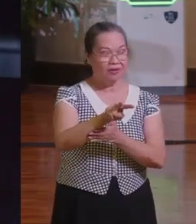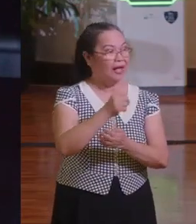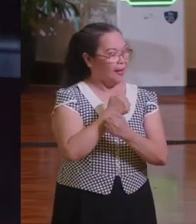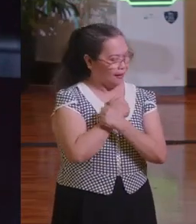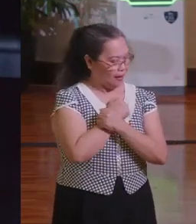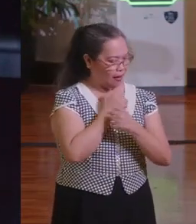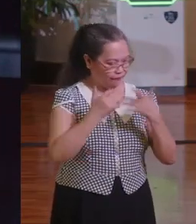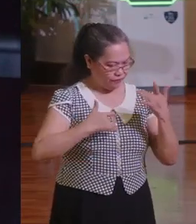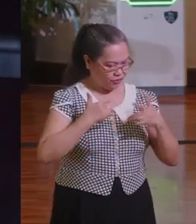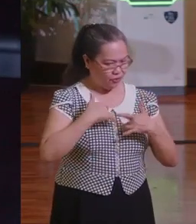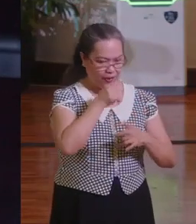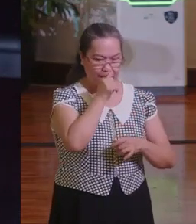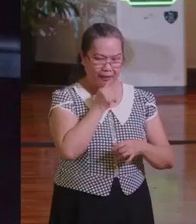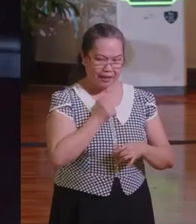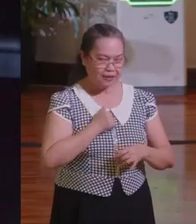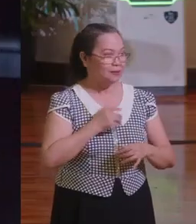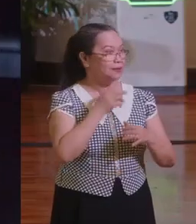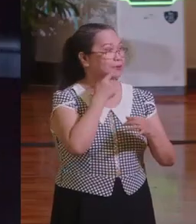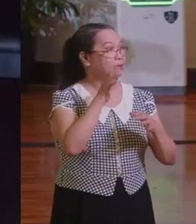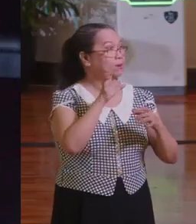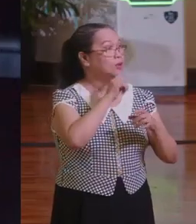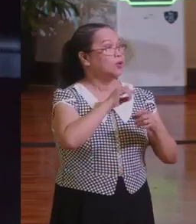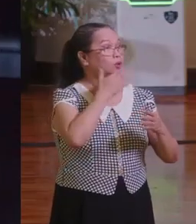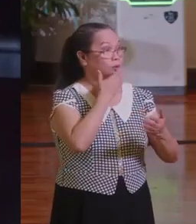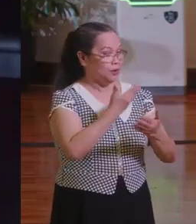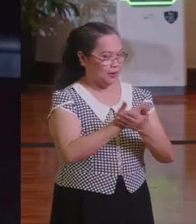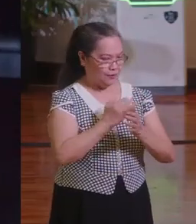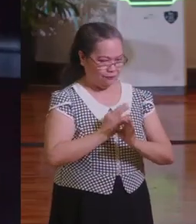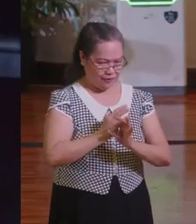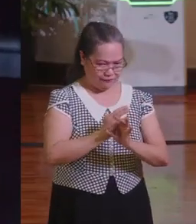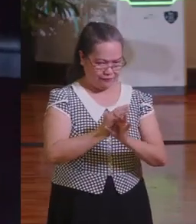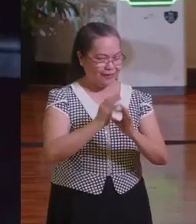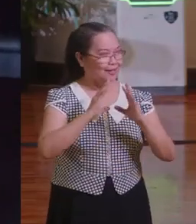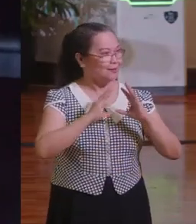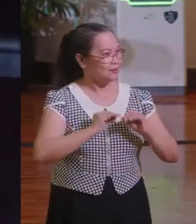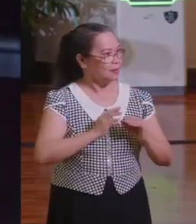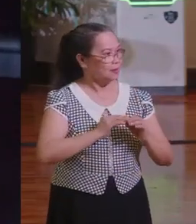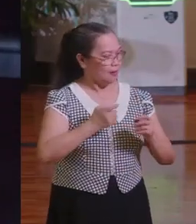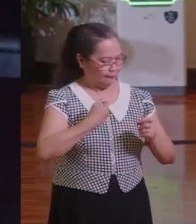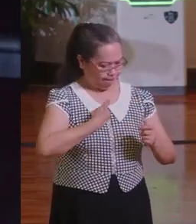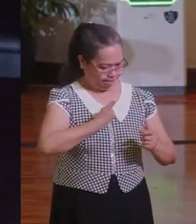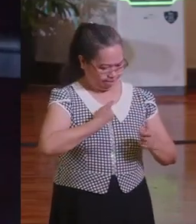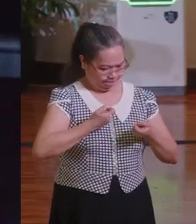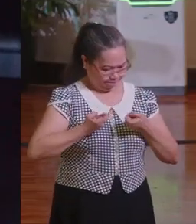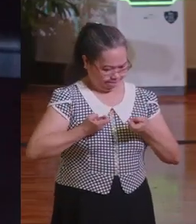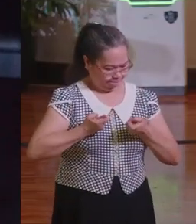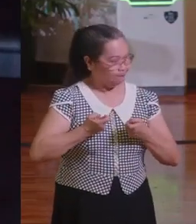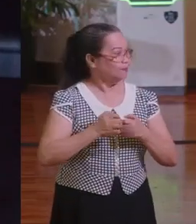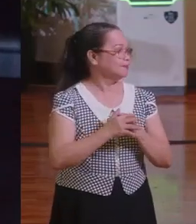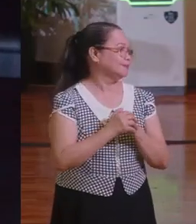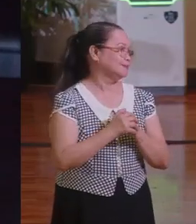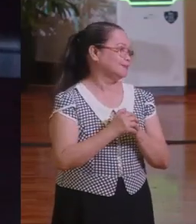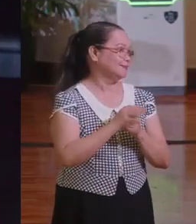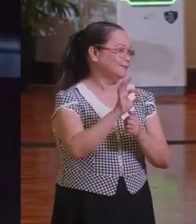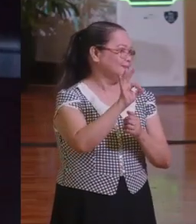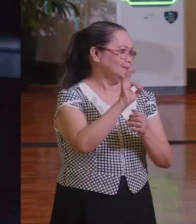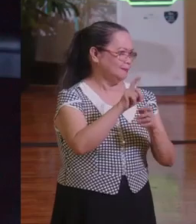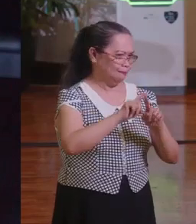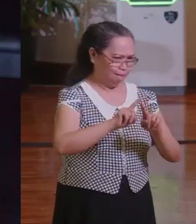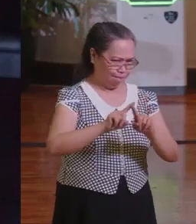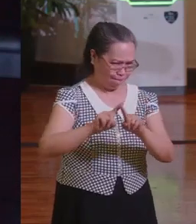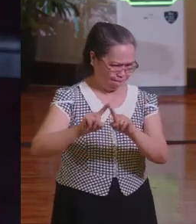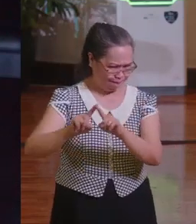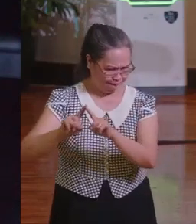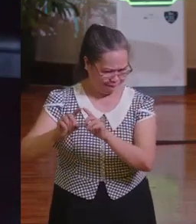joy, peace, patience, kindness, goodness, faithfulness, gentleness, self-control. Ito pong siyam na virtues na